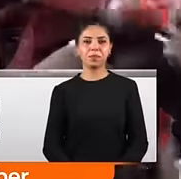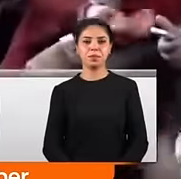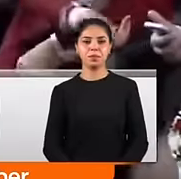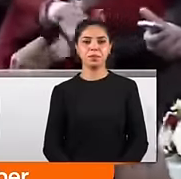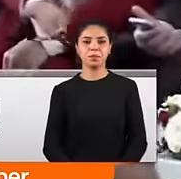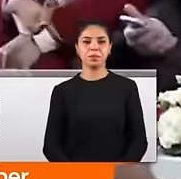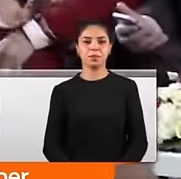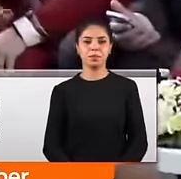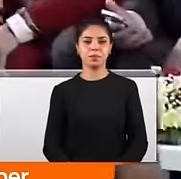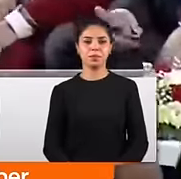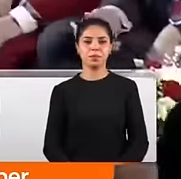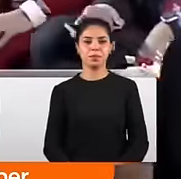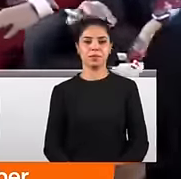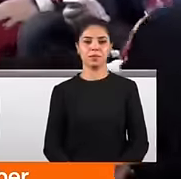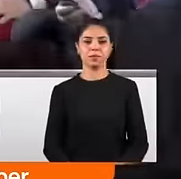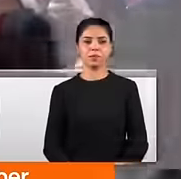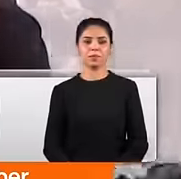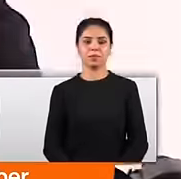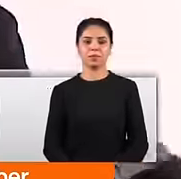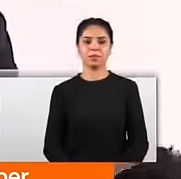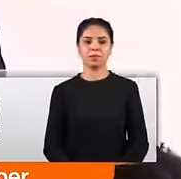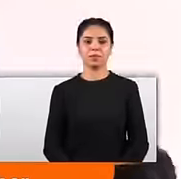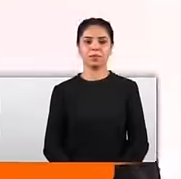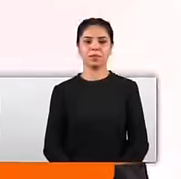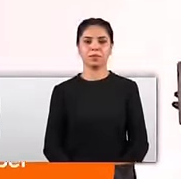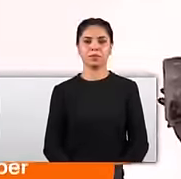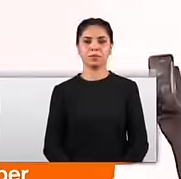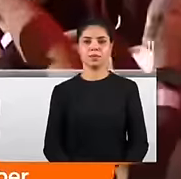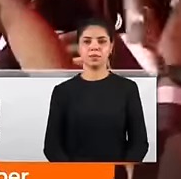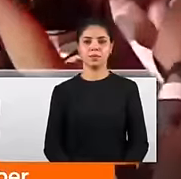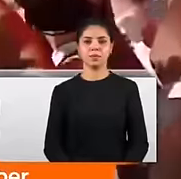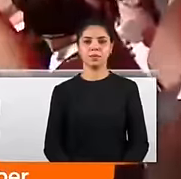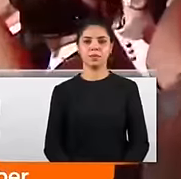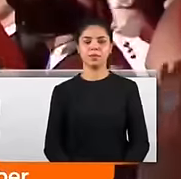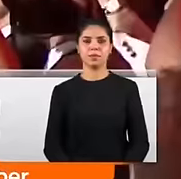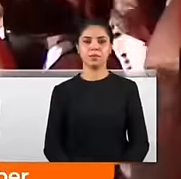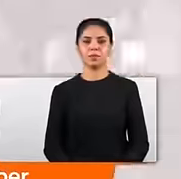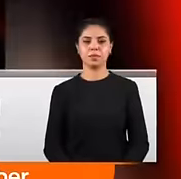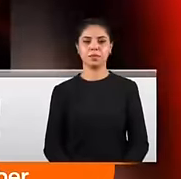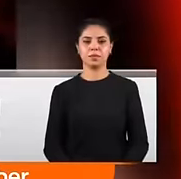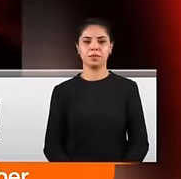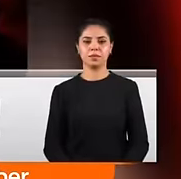Partimizin yeni genel başkanı Sayın Özgür Özel olmuştur.